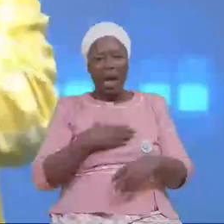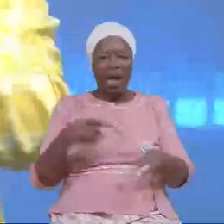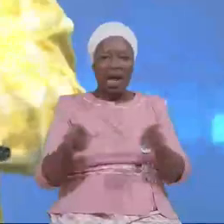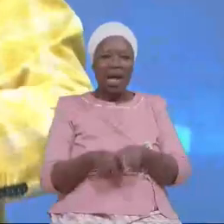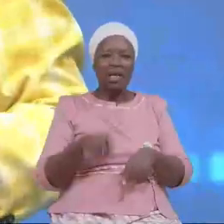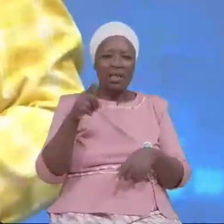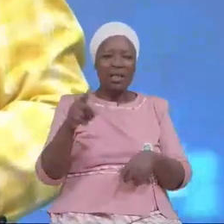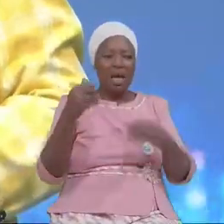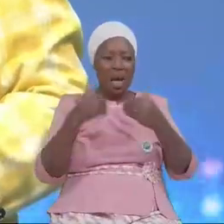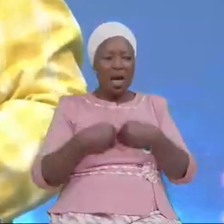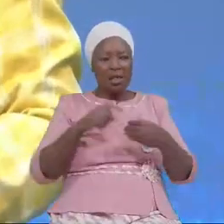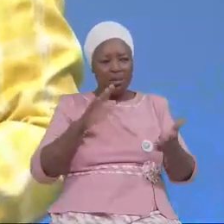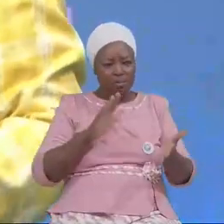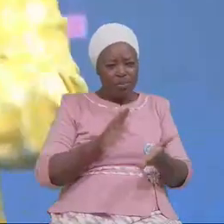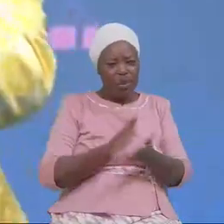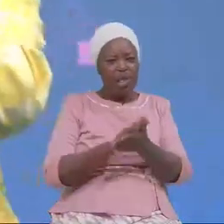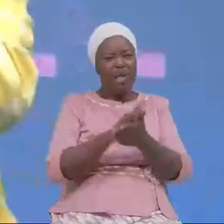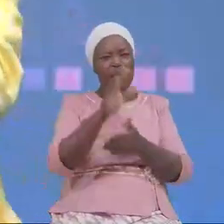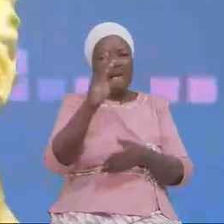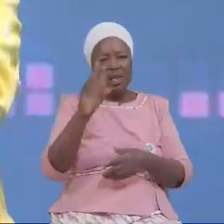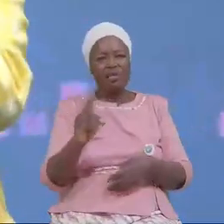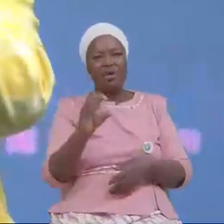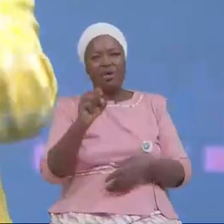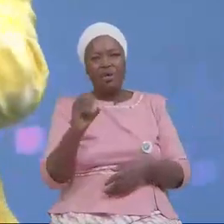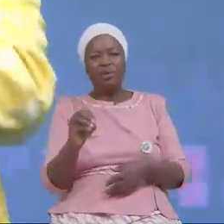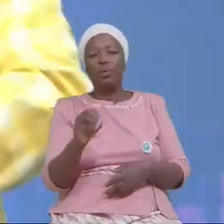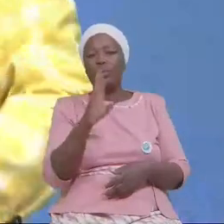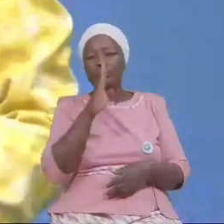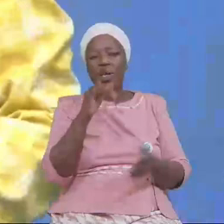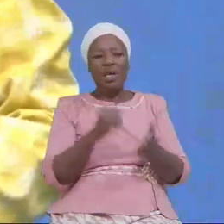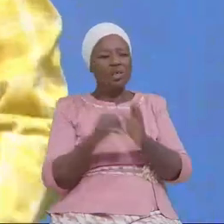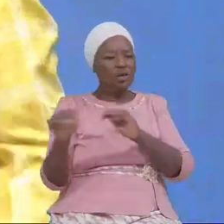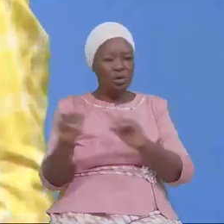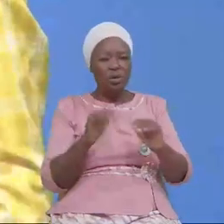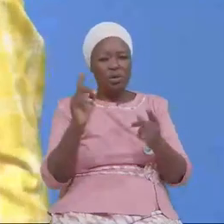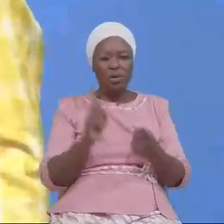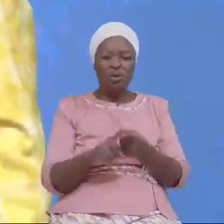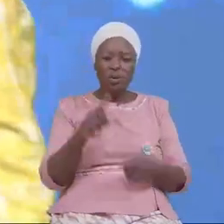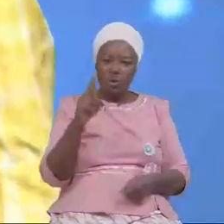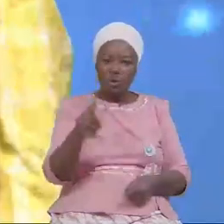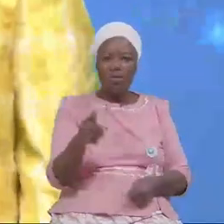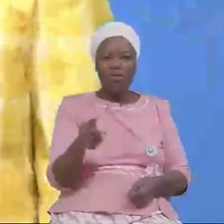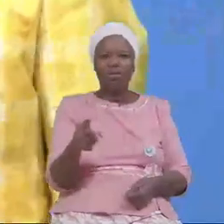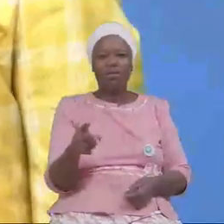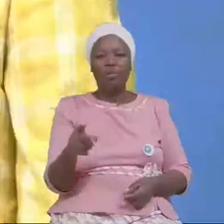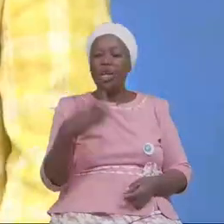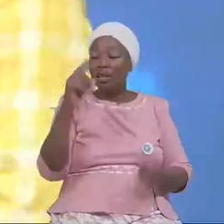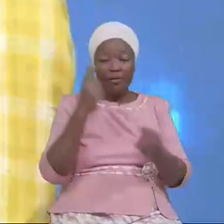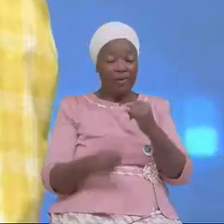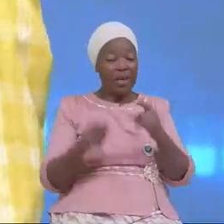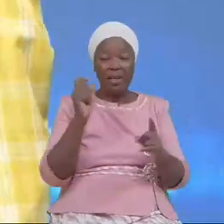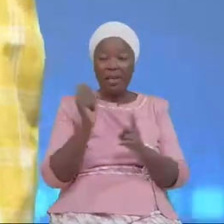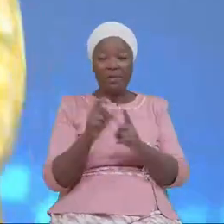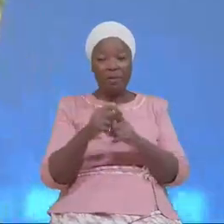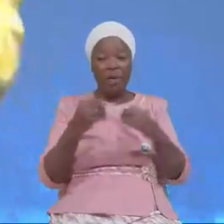Jésus lui dit, va, et il va. Et qu'il te soit fait comme tu as cru. La